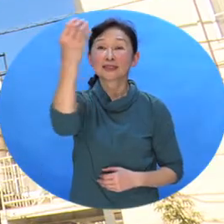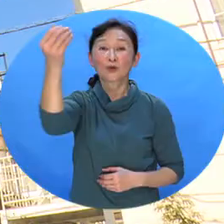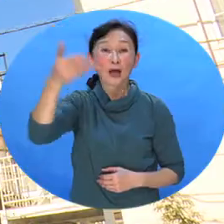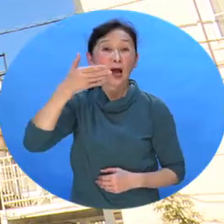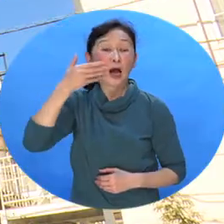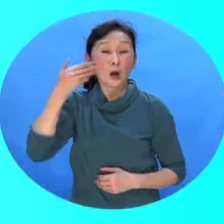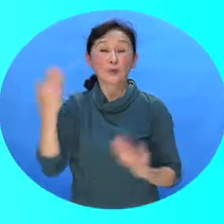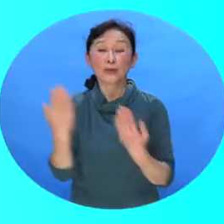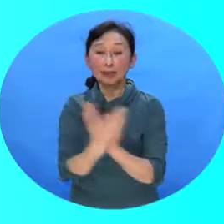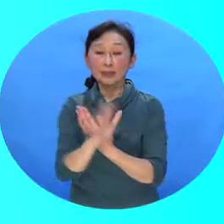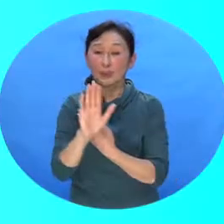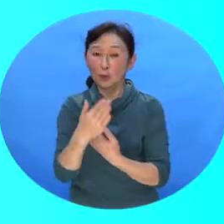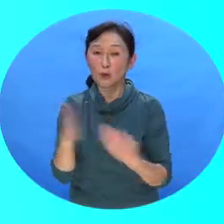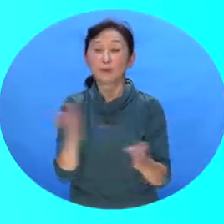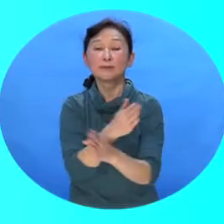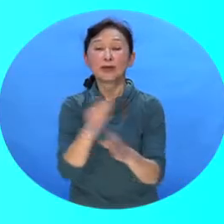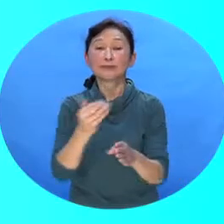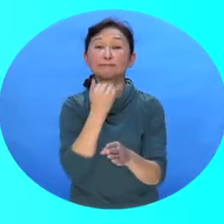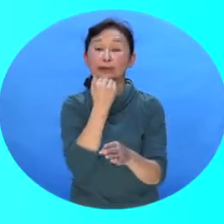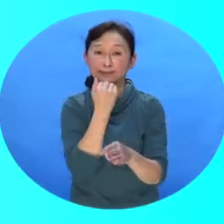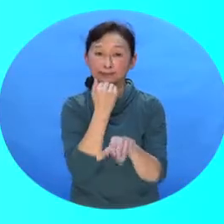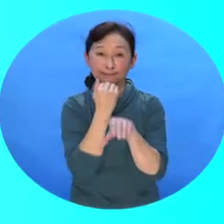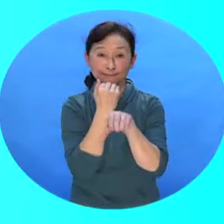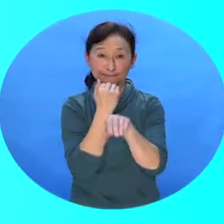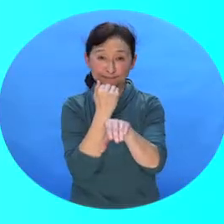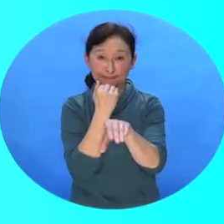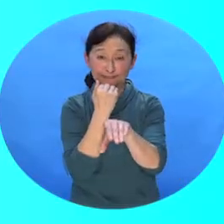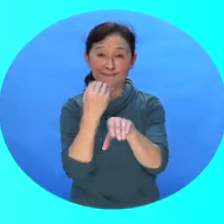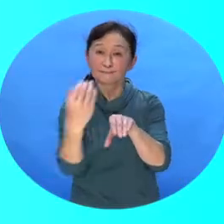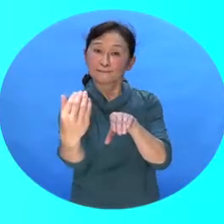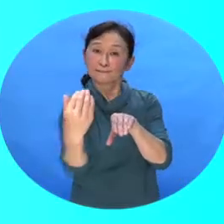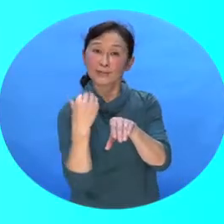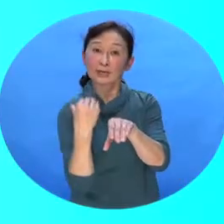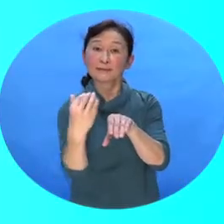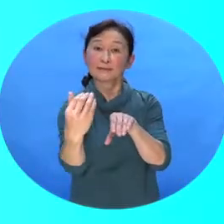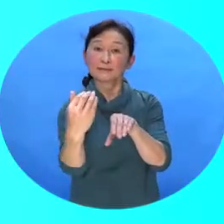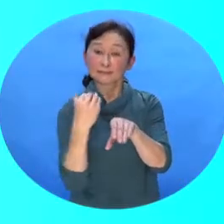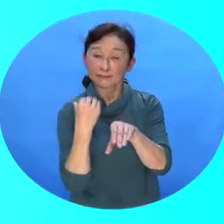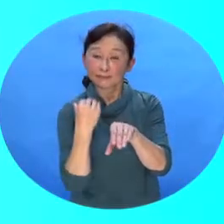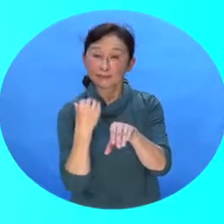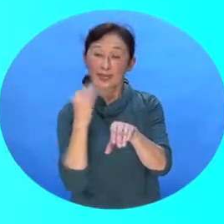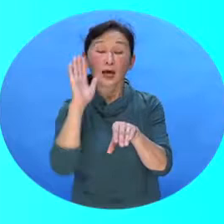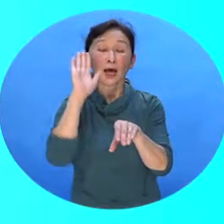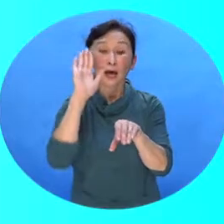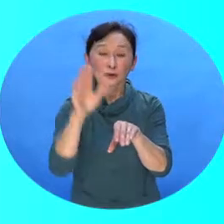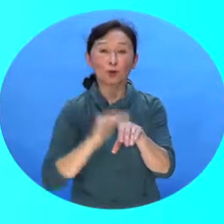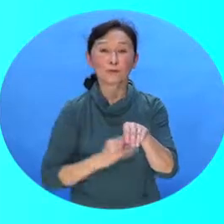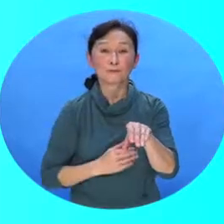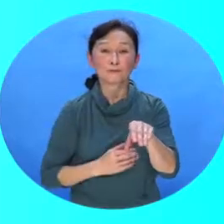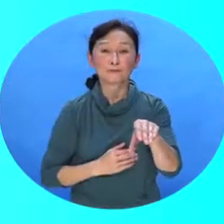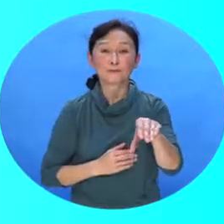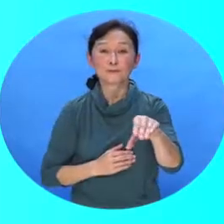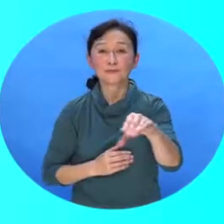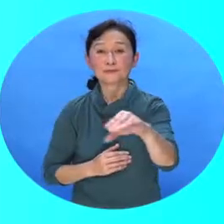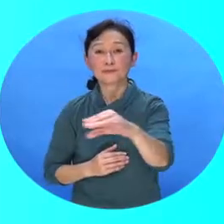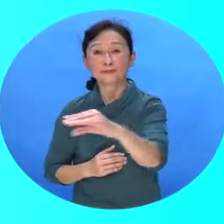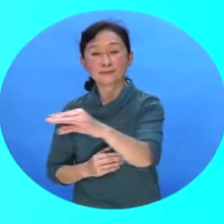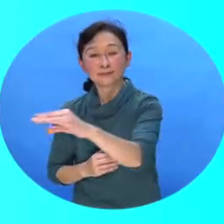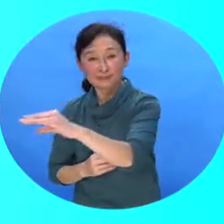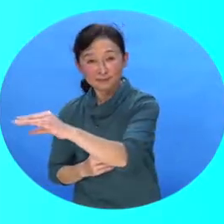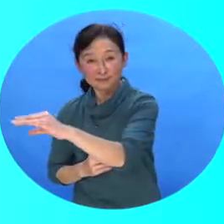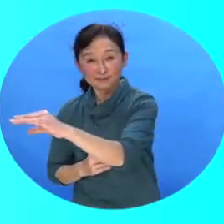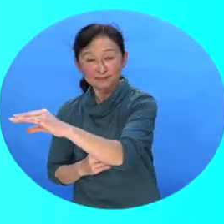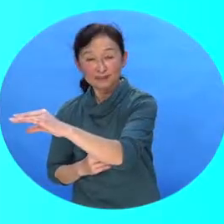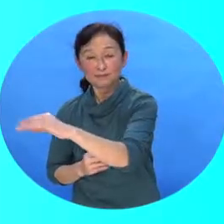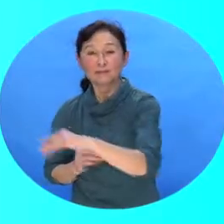信号が青になってもすぐには発進しません。対向する直進車が途切れたところでゆっくりと進